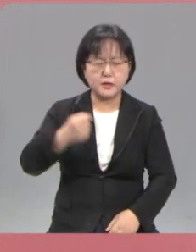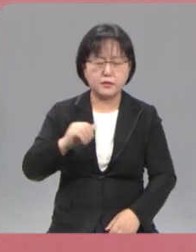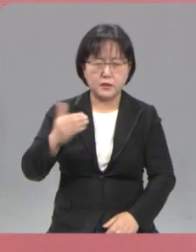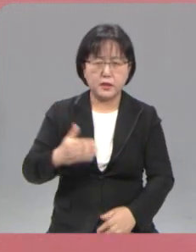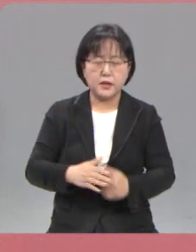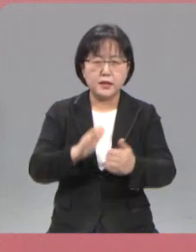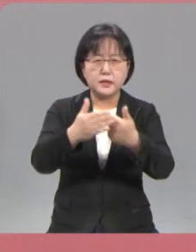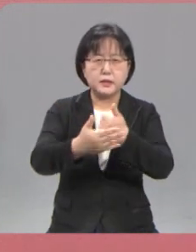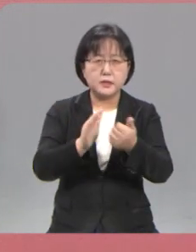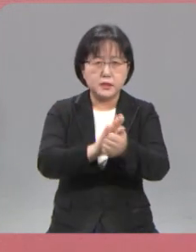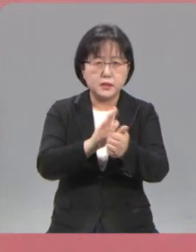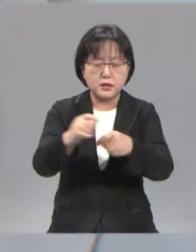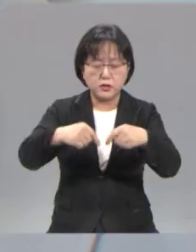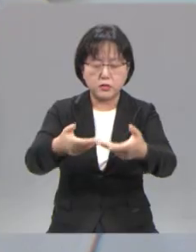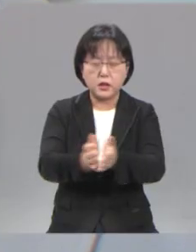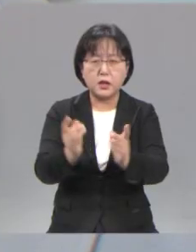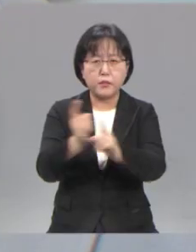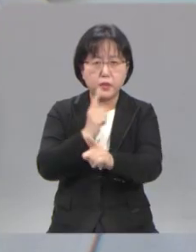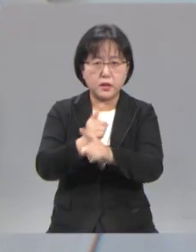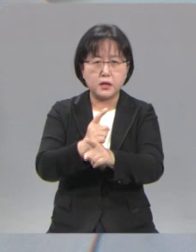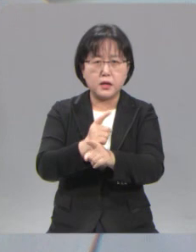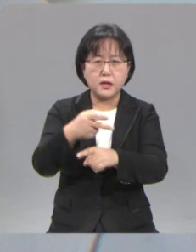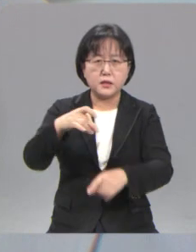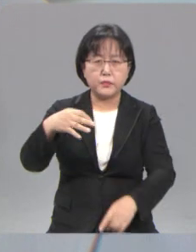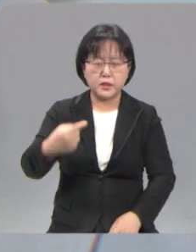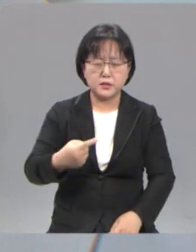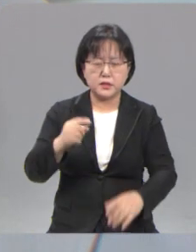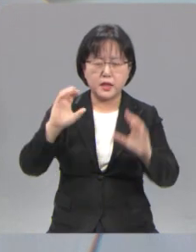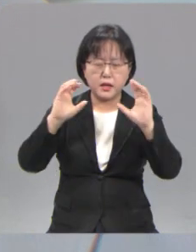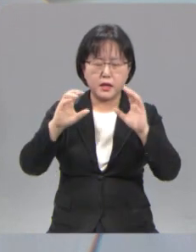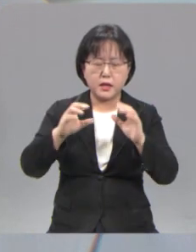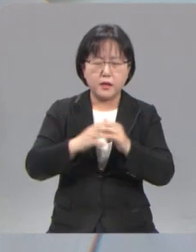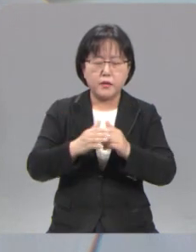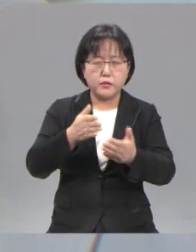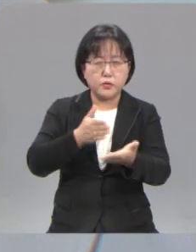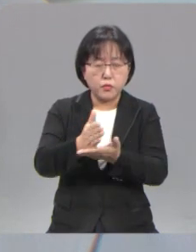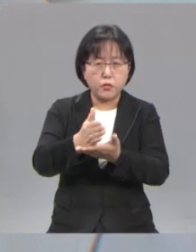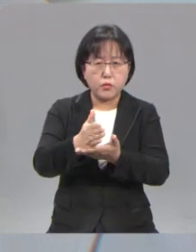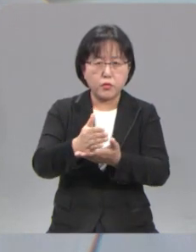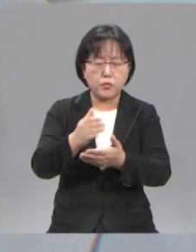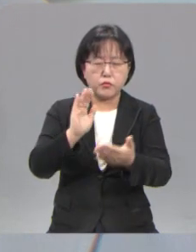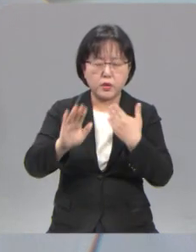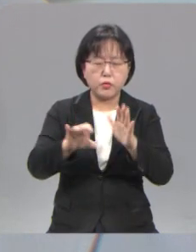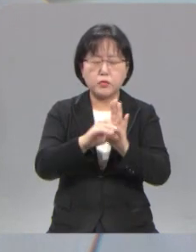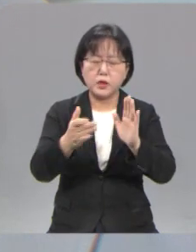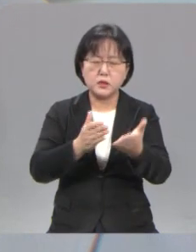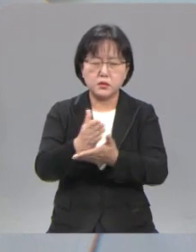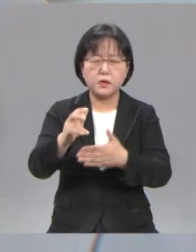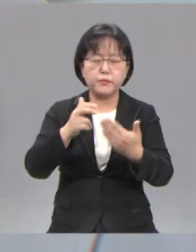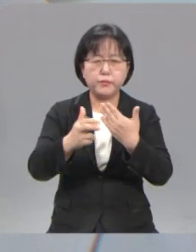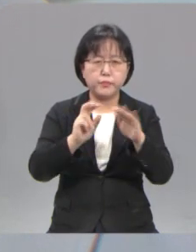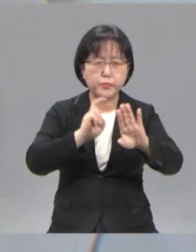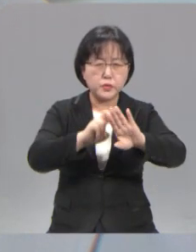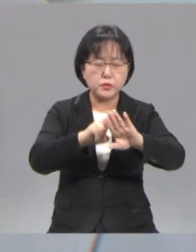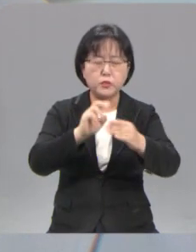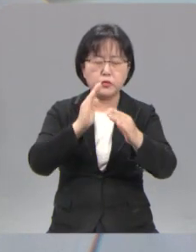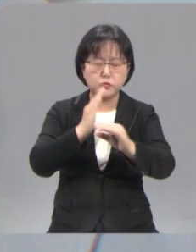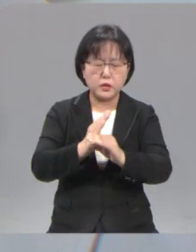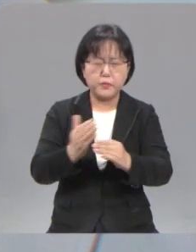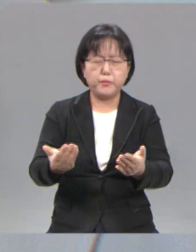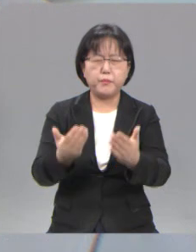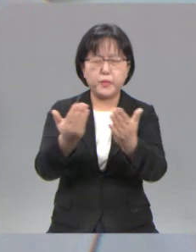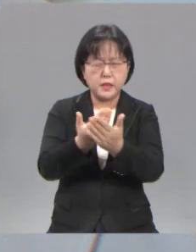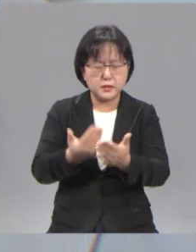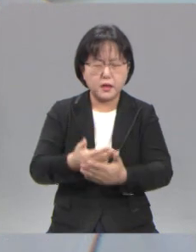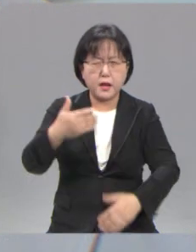그렇게지지 정당이 바뀐 전은 세브란스 병원 소화기 내과 전공 후 코로나 전담 병원에서 진료를 하다가 발전이